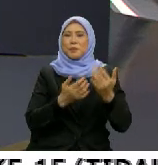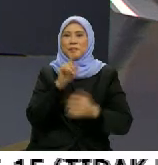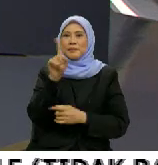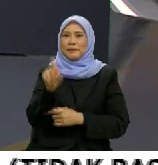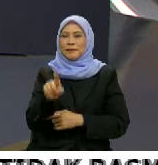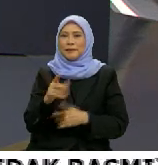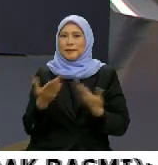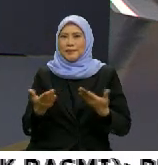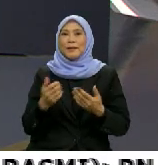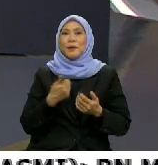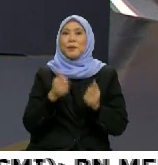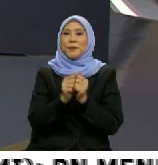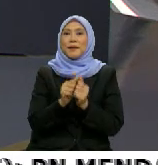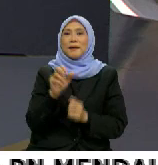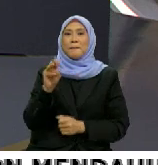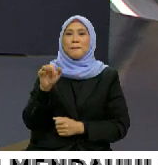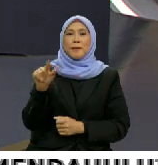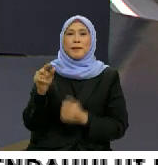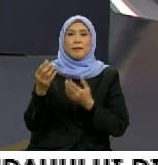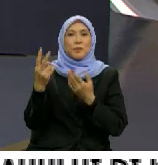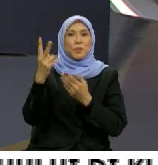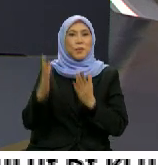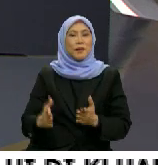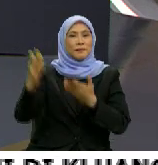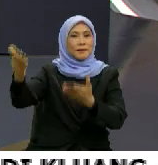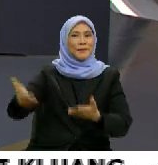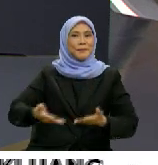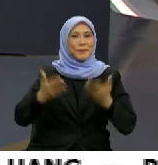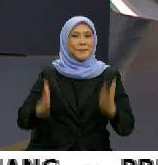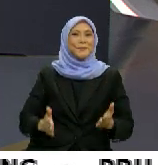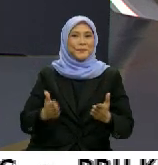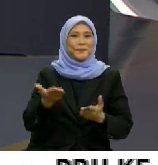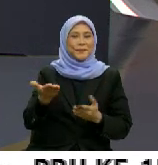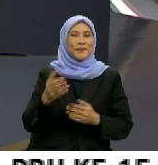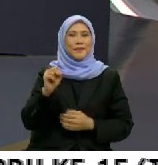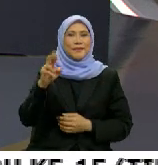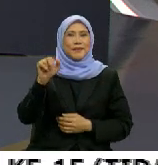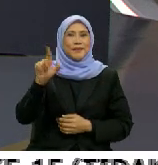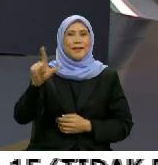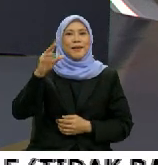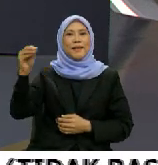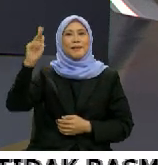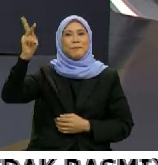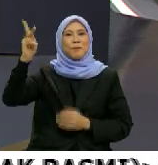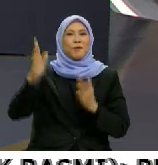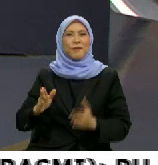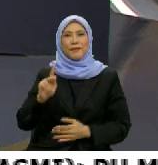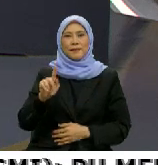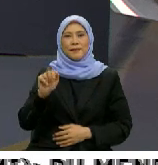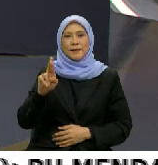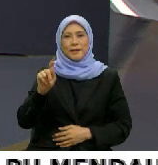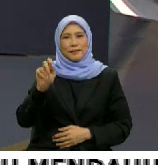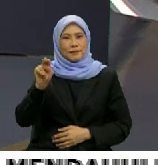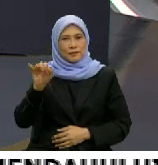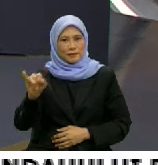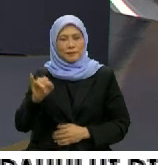tertanyakan. Dan anda bersama saya, Mac, dan juga dua tetamu, Syahril yang disebutkan satu lagi dan juga Prof. Kartini Abu. Ada